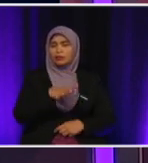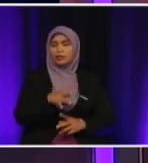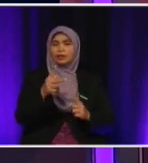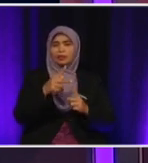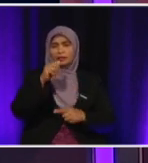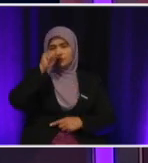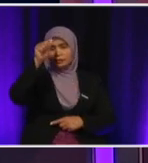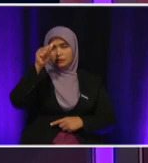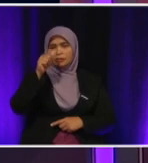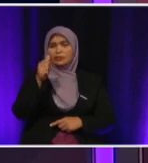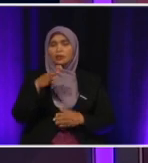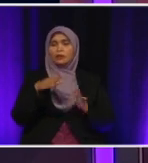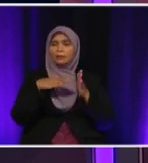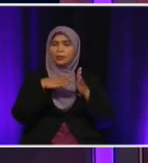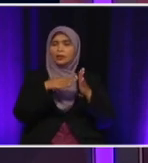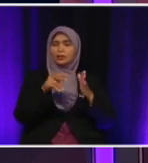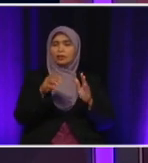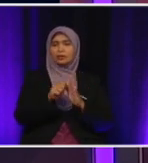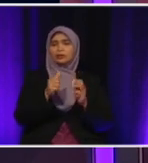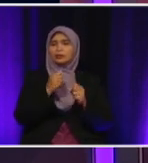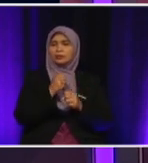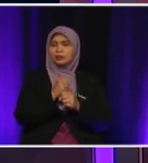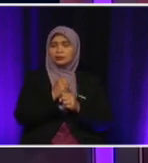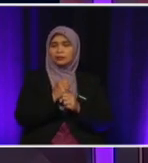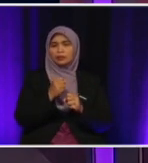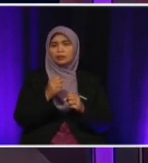dikau buktikan dengan kesungguhan beribadah